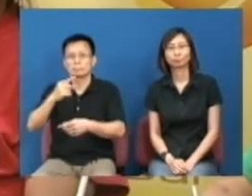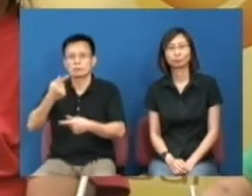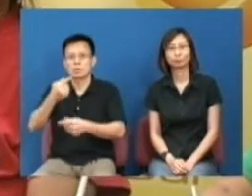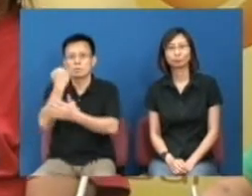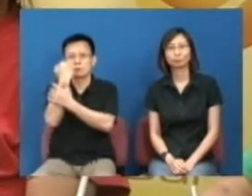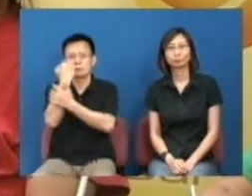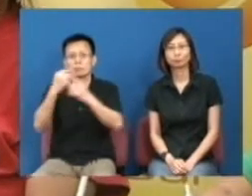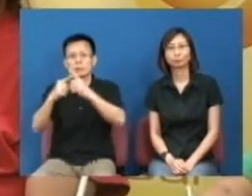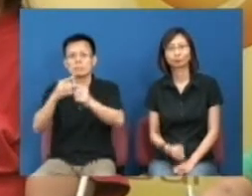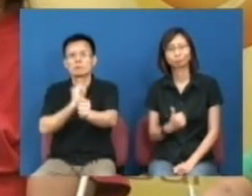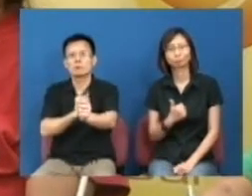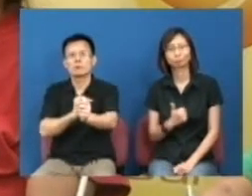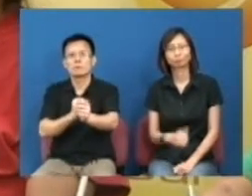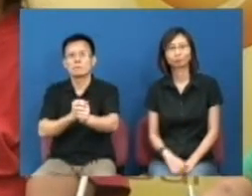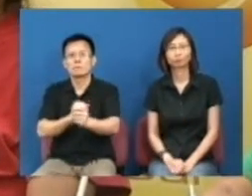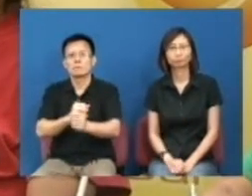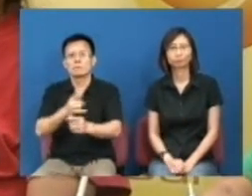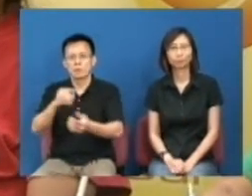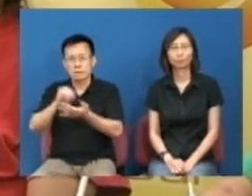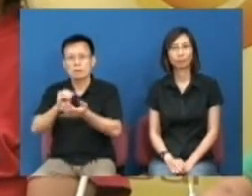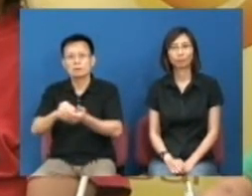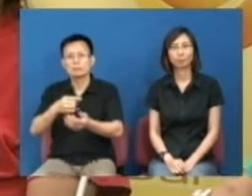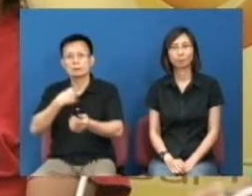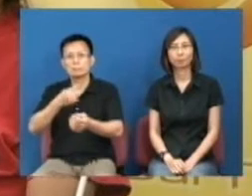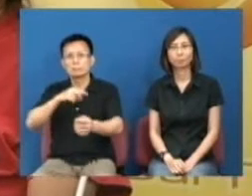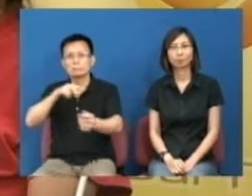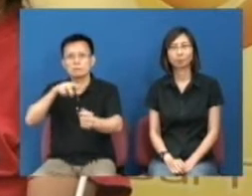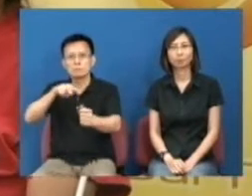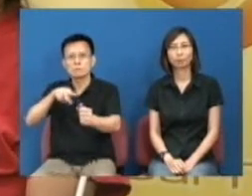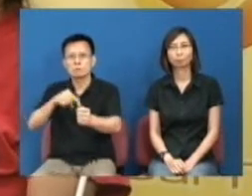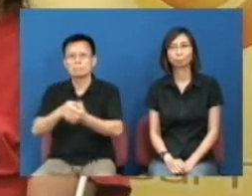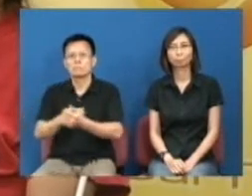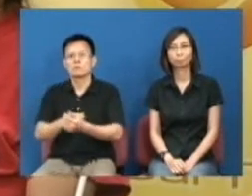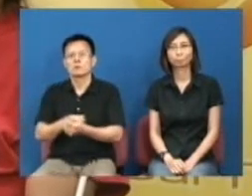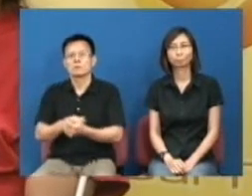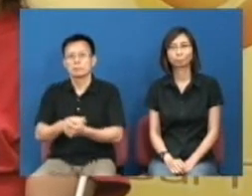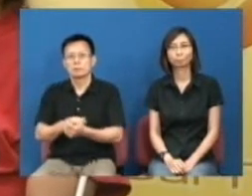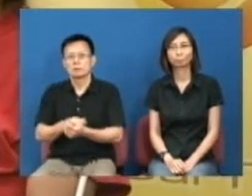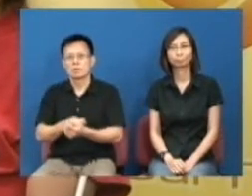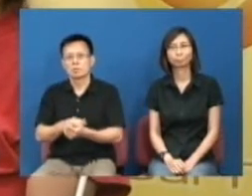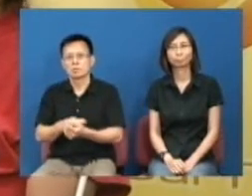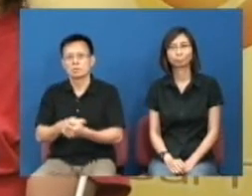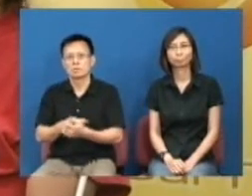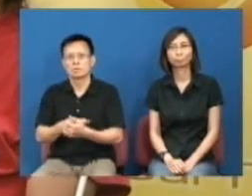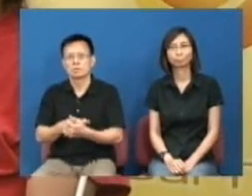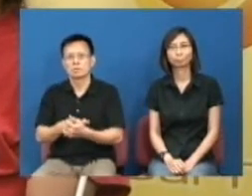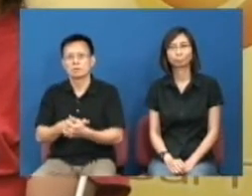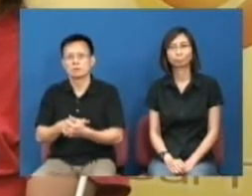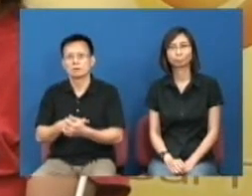咩？一定要你去理嘅咩？係咪？咁你而家呢個